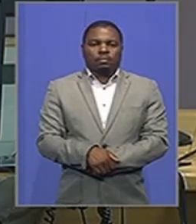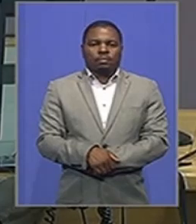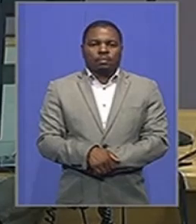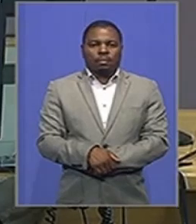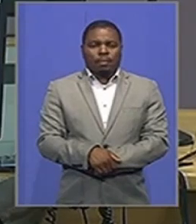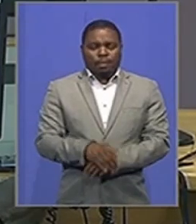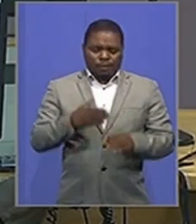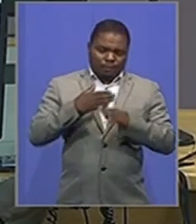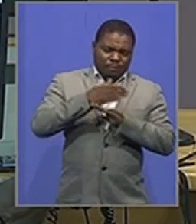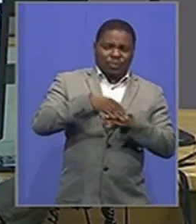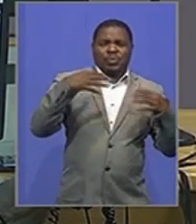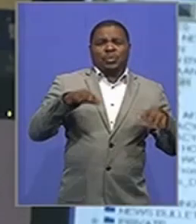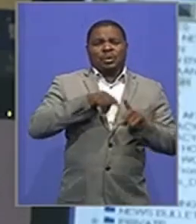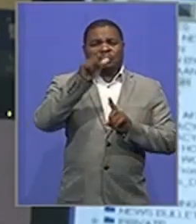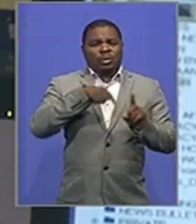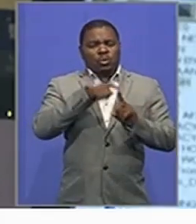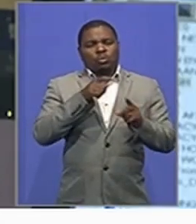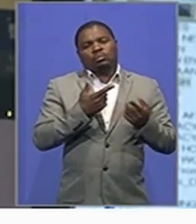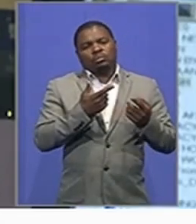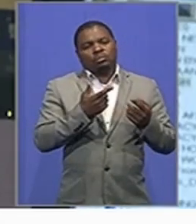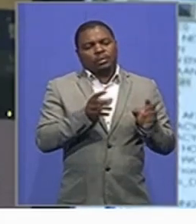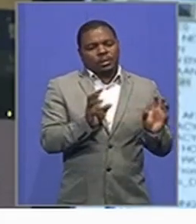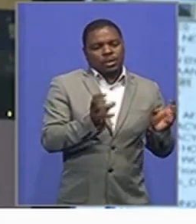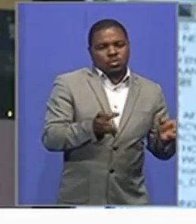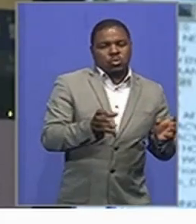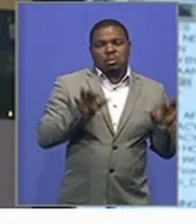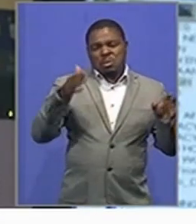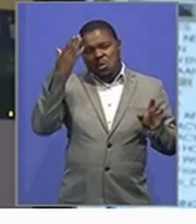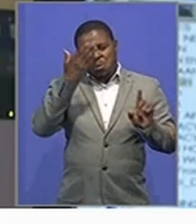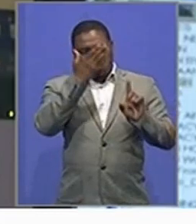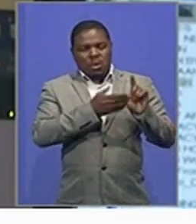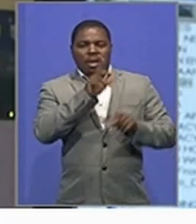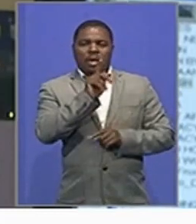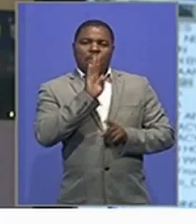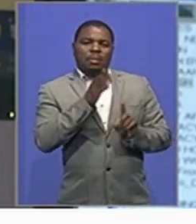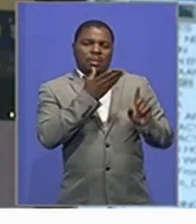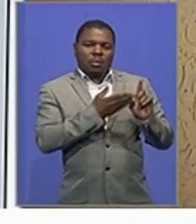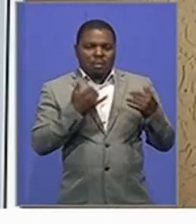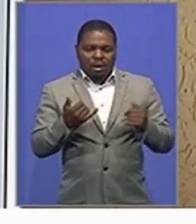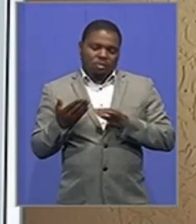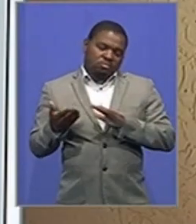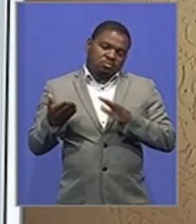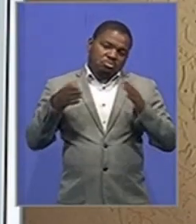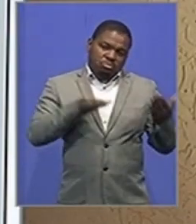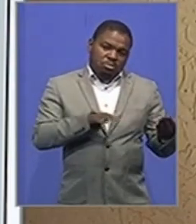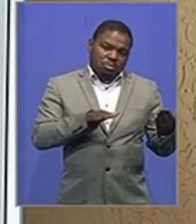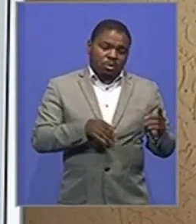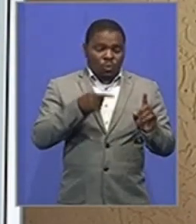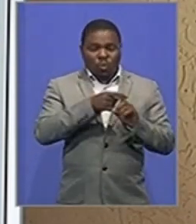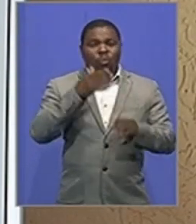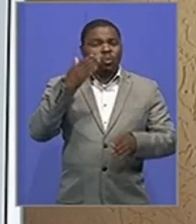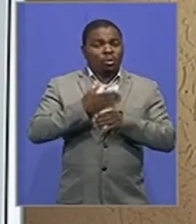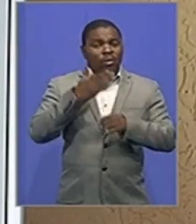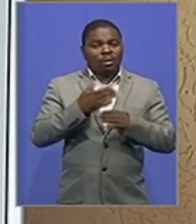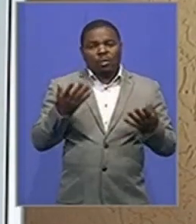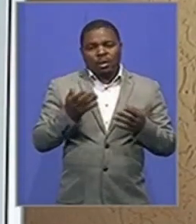Ka kapa ya seyalemoya KB jwaloka ha ba bangata ba ne ba mo tseba o se a hlokahetse. Molopyane o sebeleditse